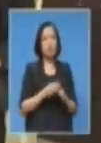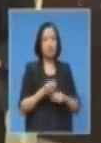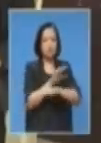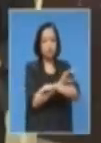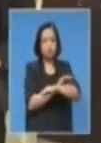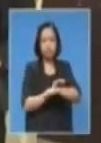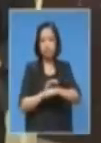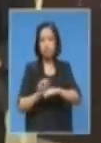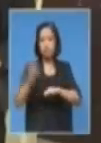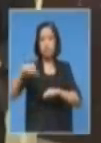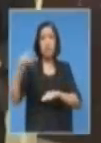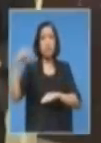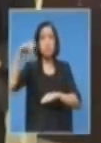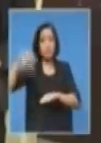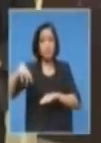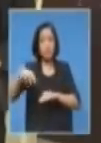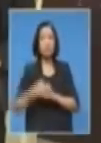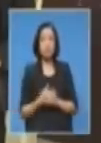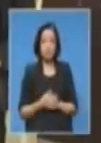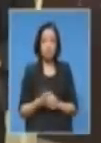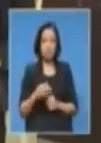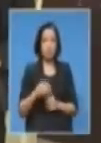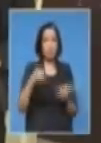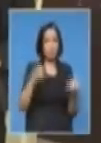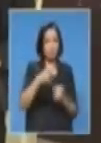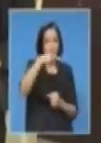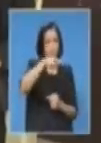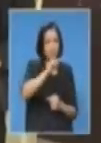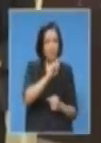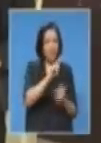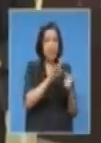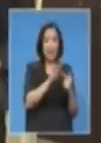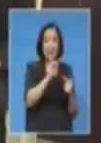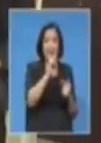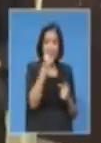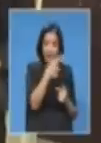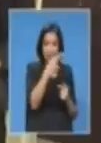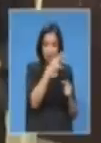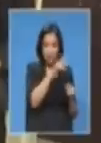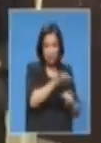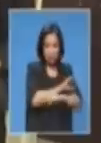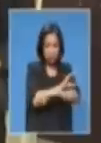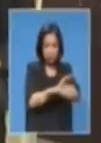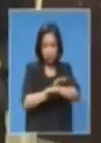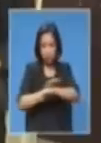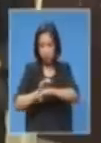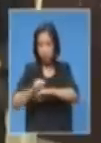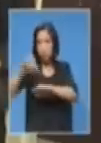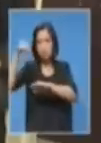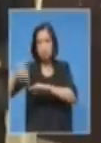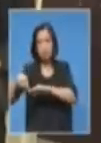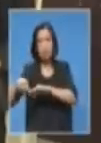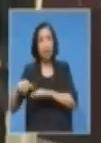ไทท่านพูดถึงพญาไทไปดอนเมืองในที่สุดอันเนี้ยมันบริหารโดยค